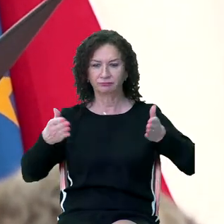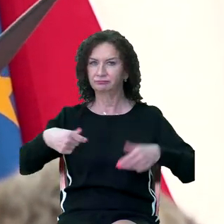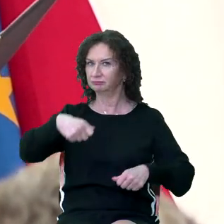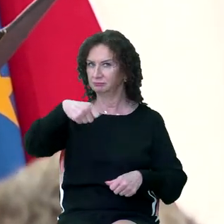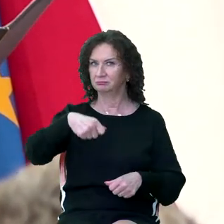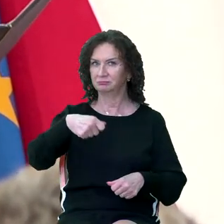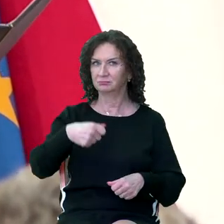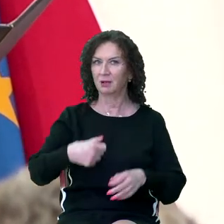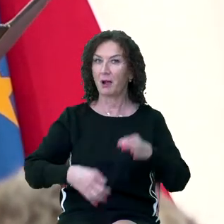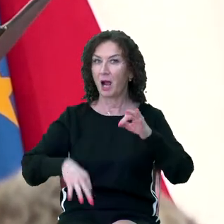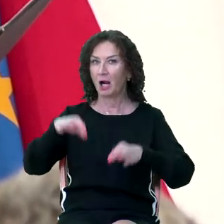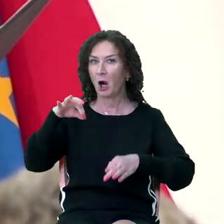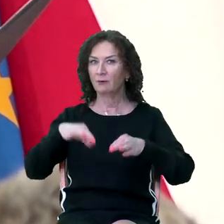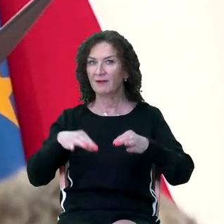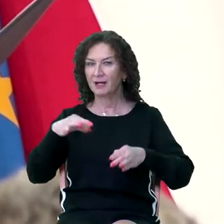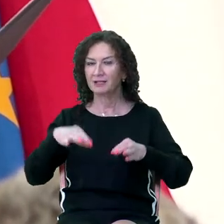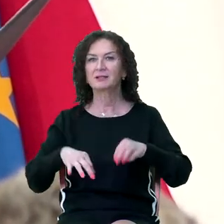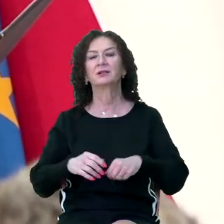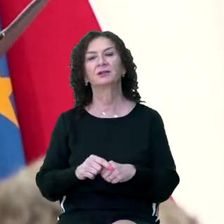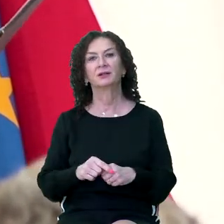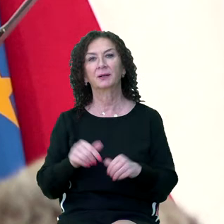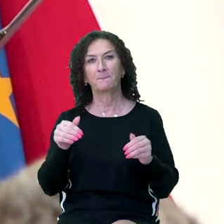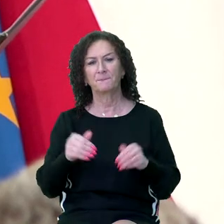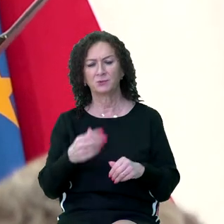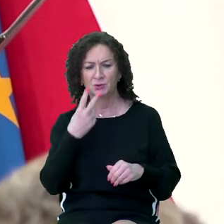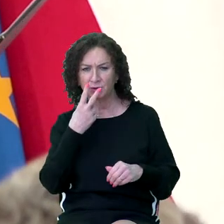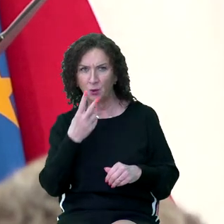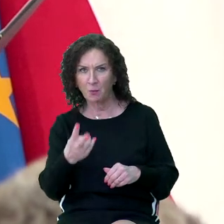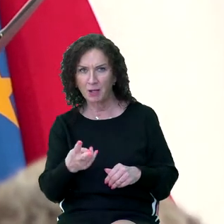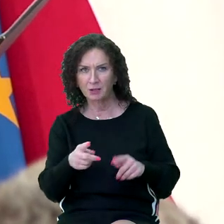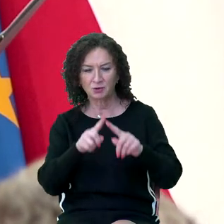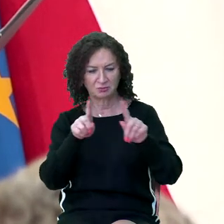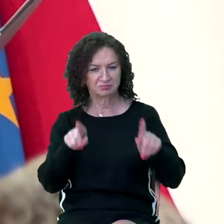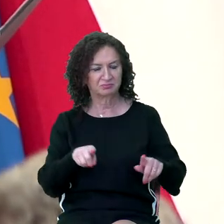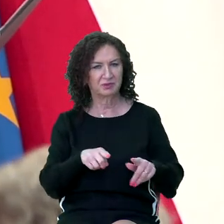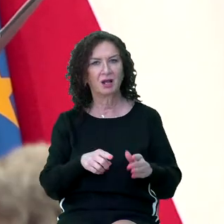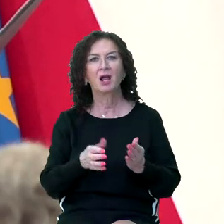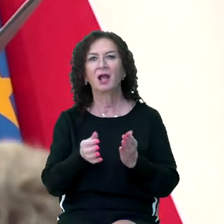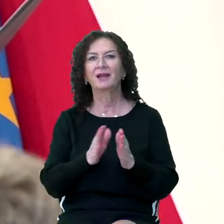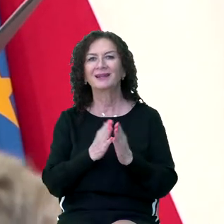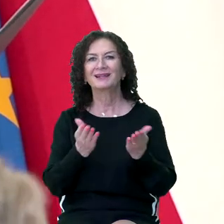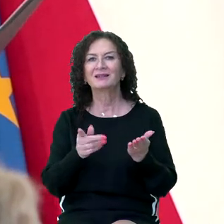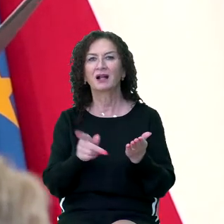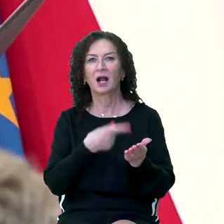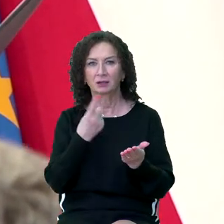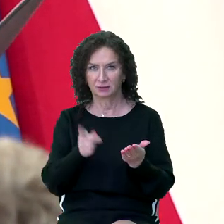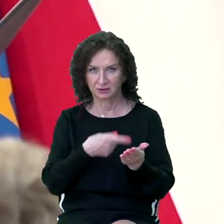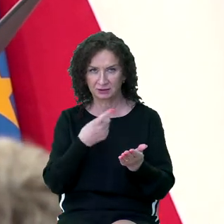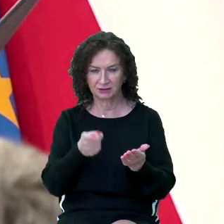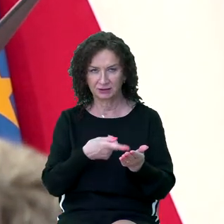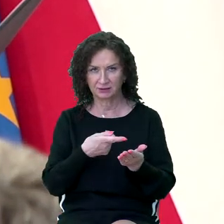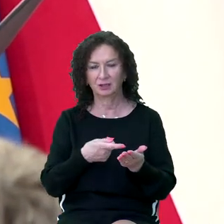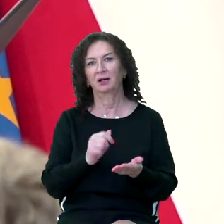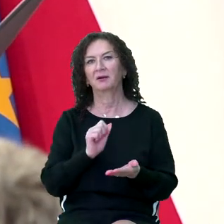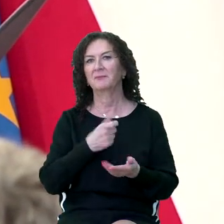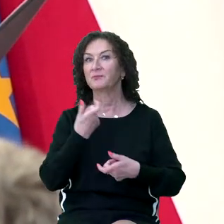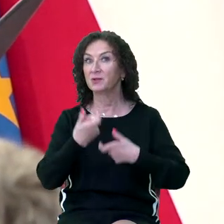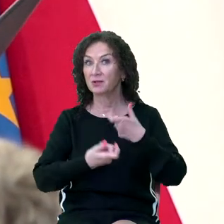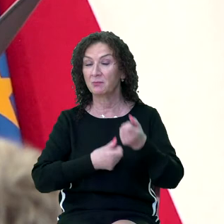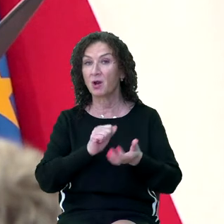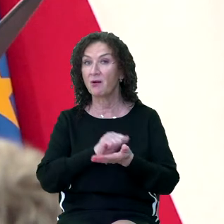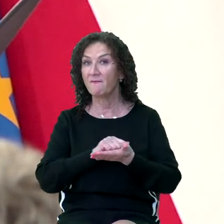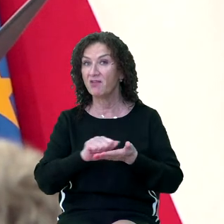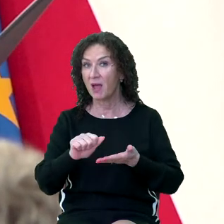tak? Znajdą państwo folder wydany przez Pocztę Polską z kopertą